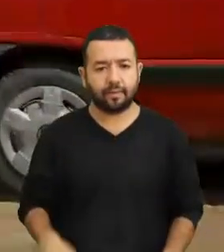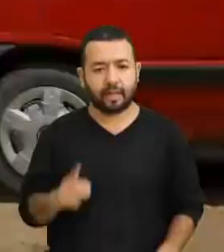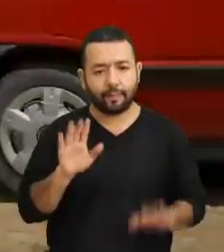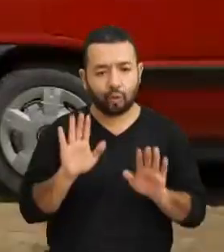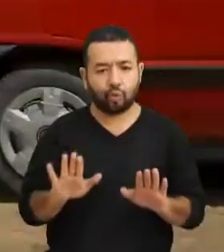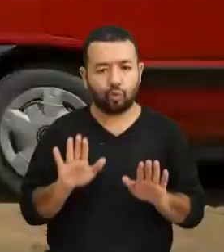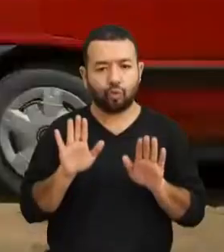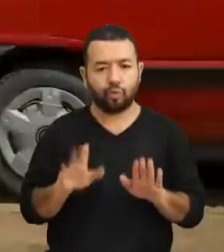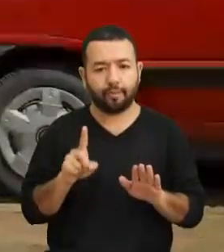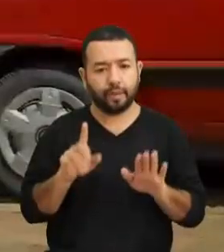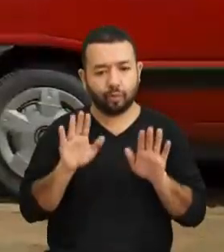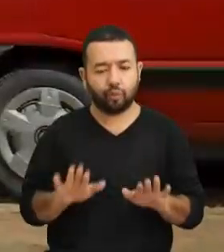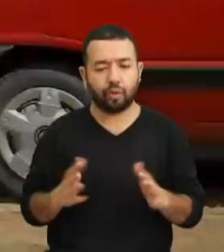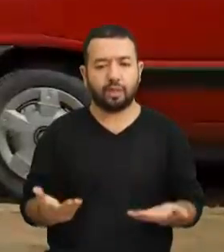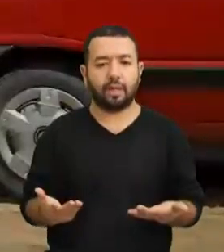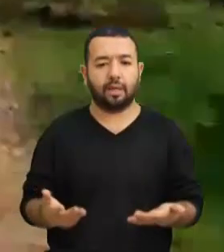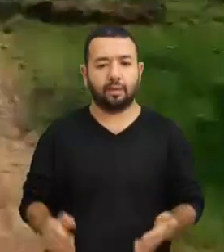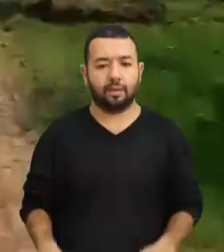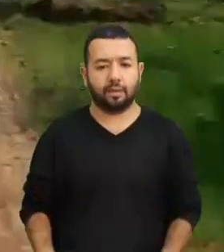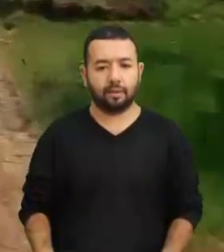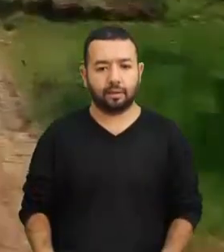durun uşaklar ya. Ya durun bir ya.